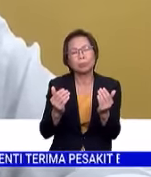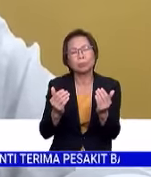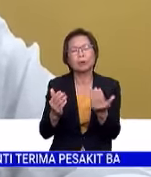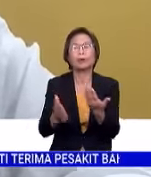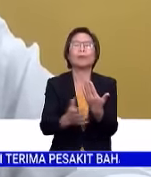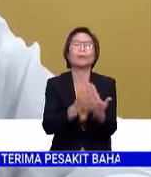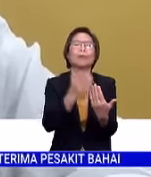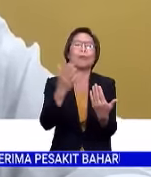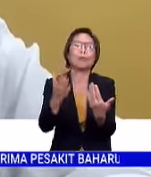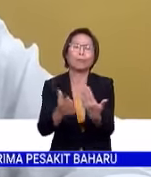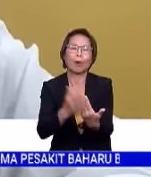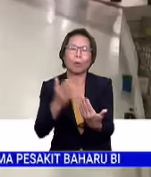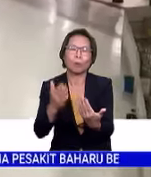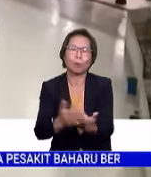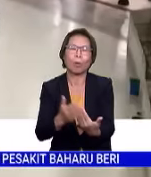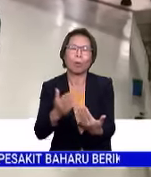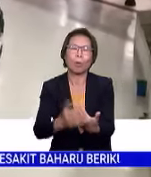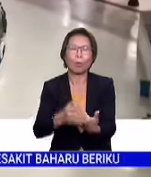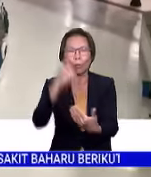dipermudahkan untuk tahun depan.